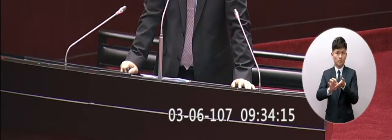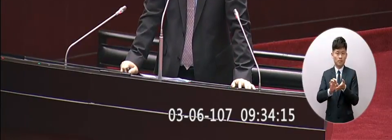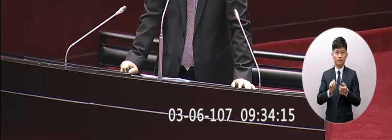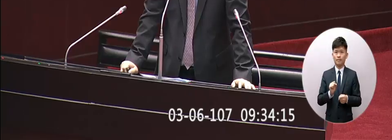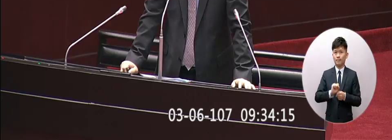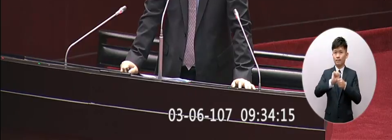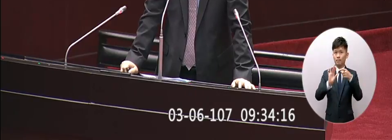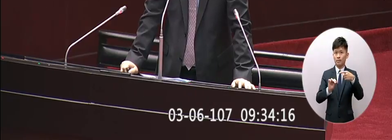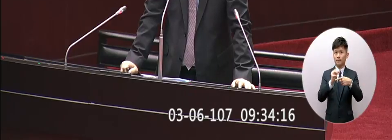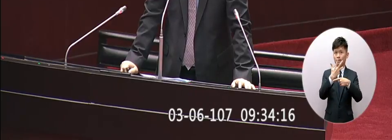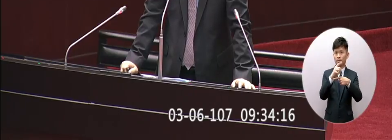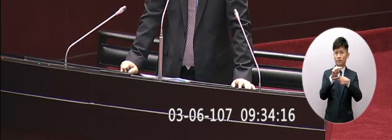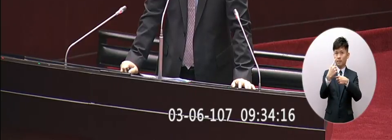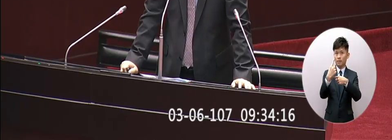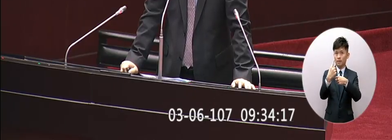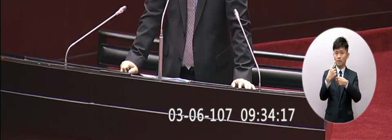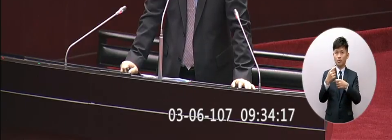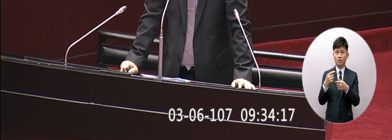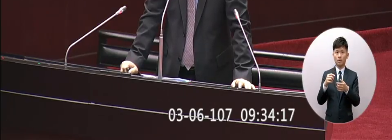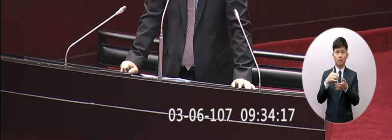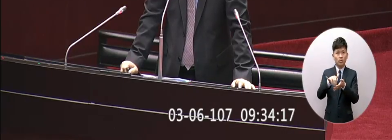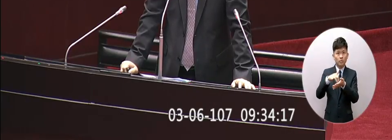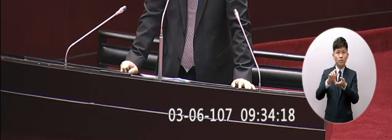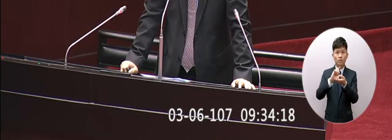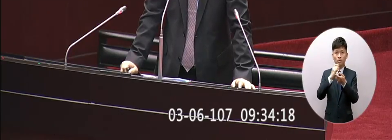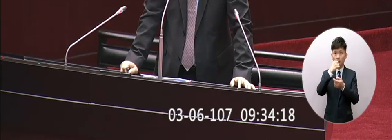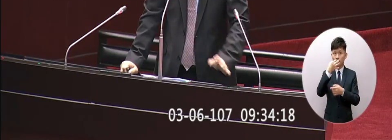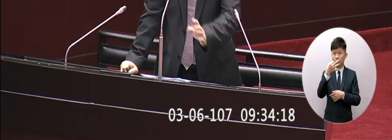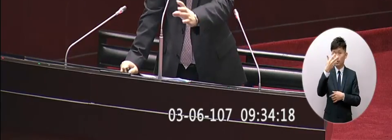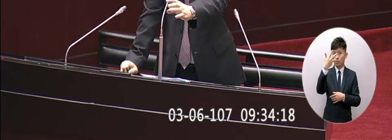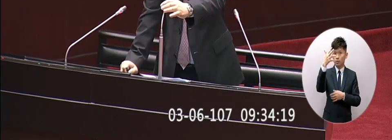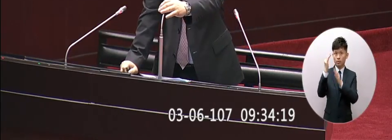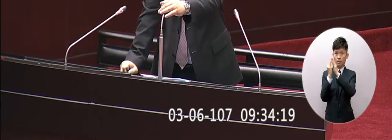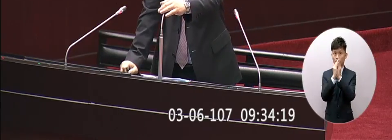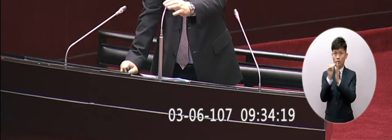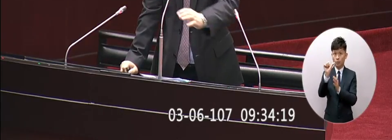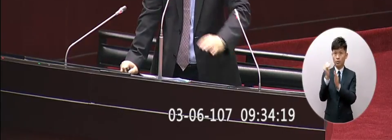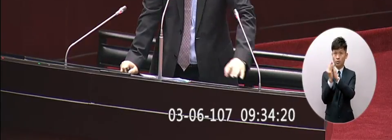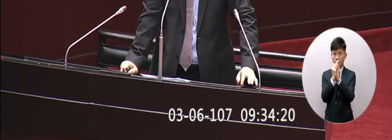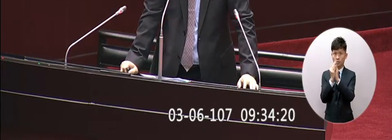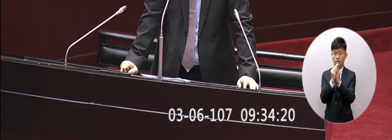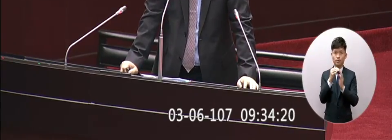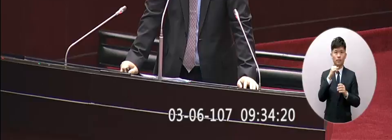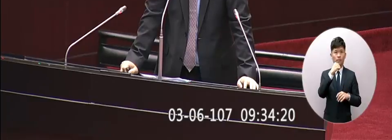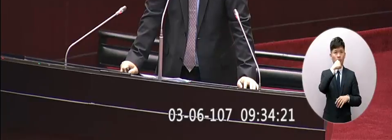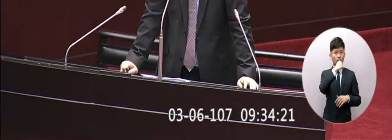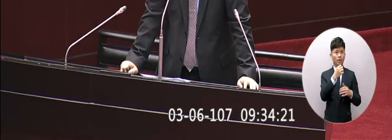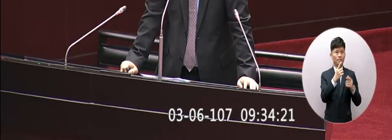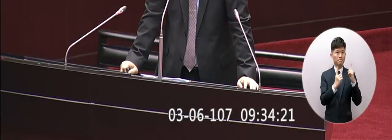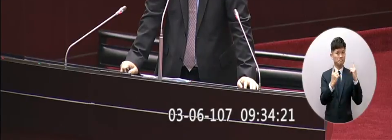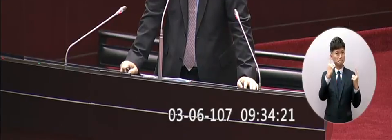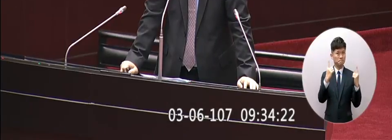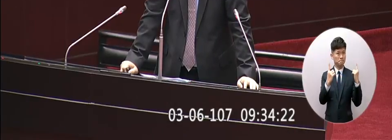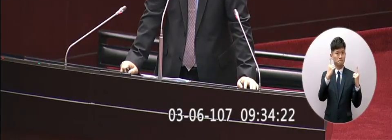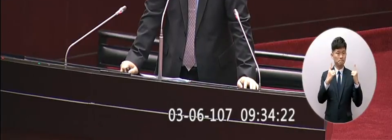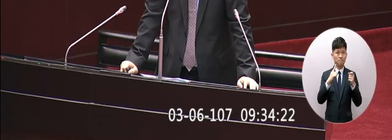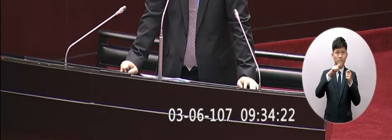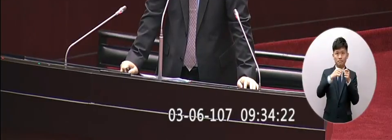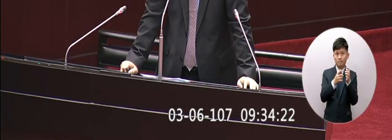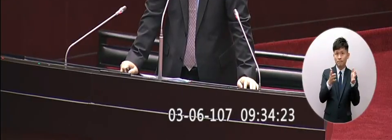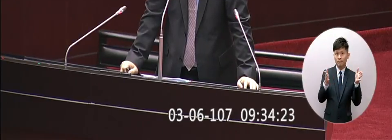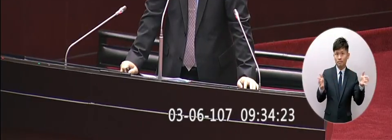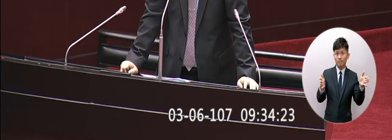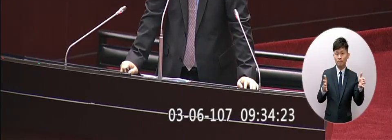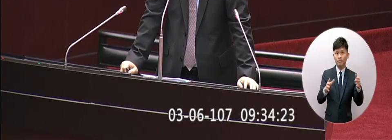长8.1%哈，高达5兆台币，相对于我国的这个国防经费，大概年度不能没有